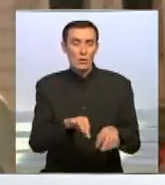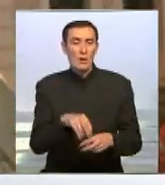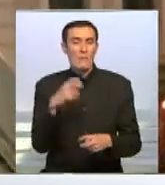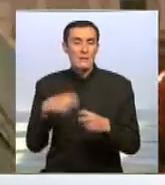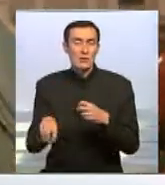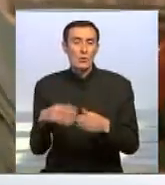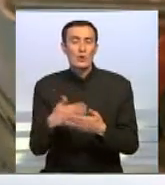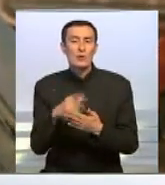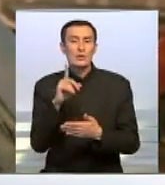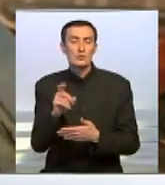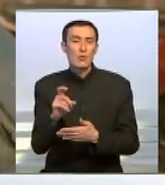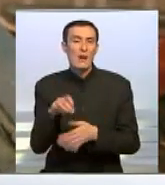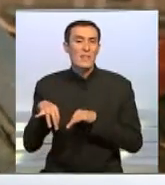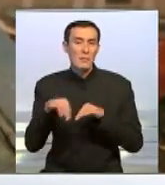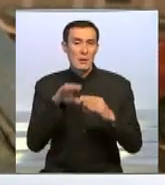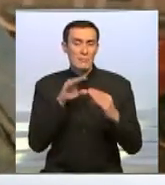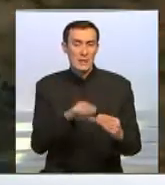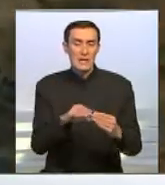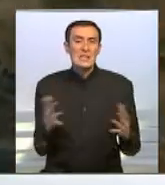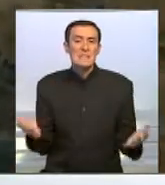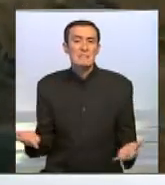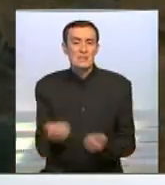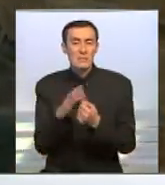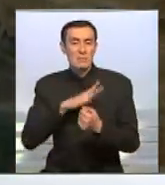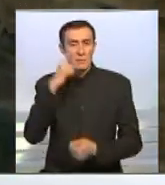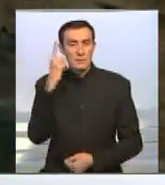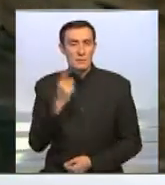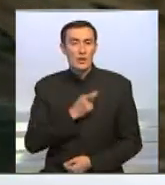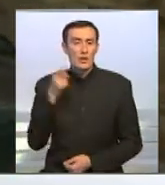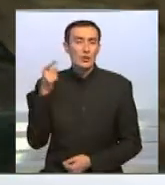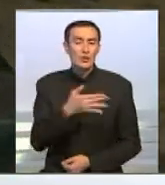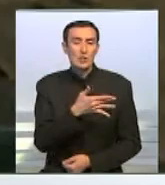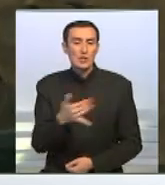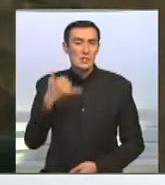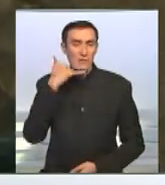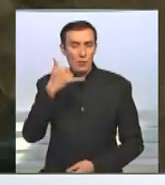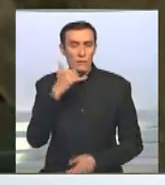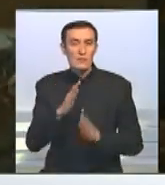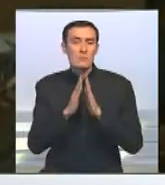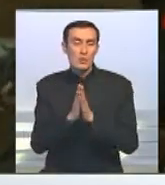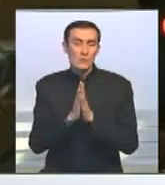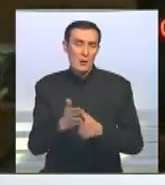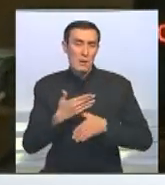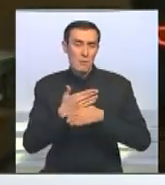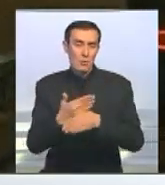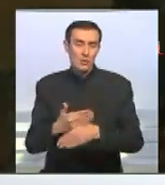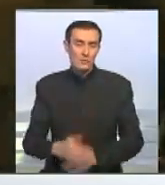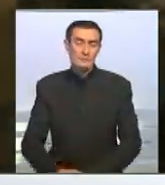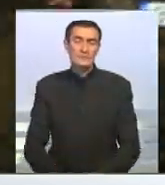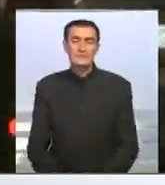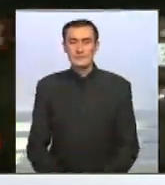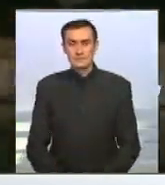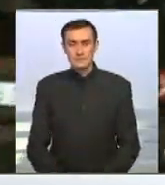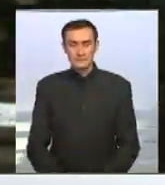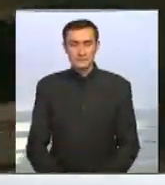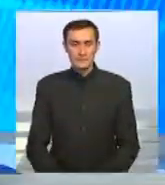около 100 автомобилей. Спасателям поступило свыше 1000 звонков с просьбами о помощи.